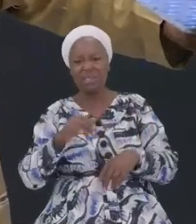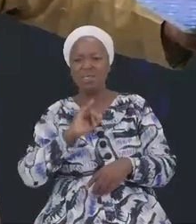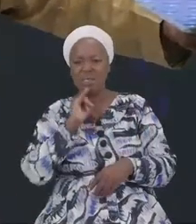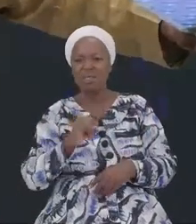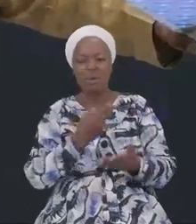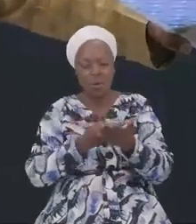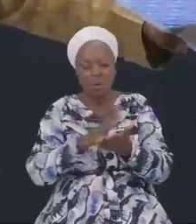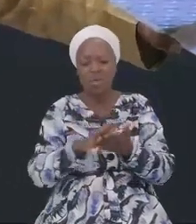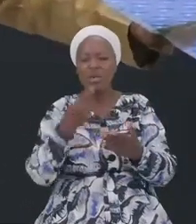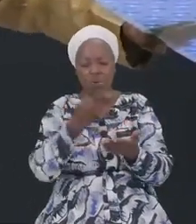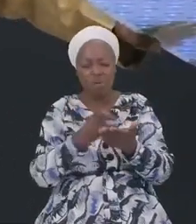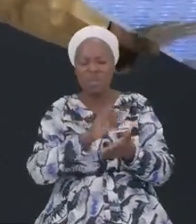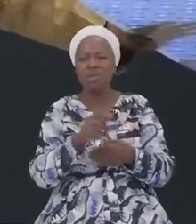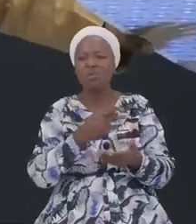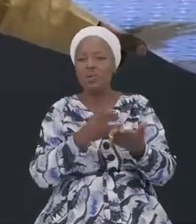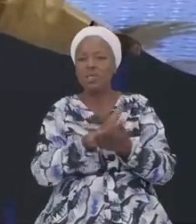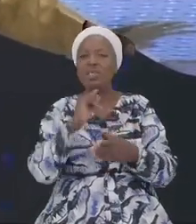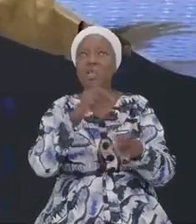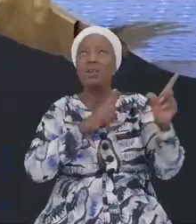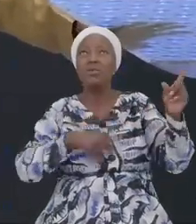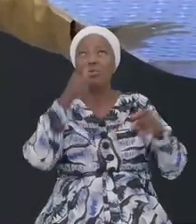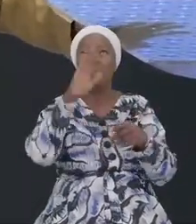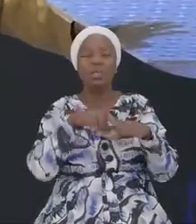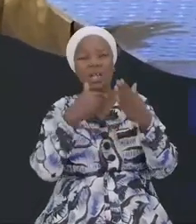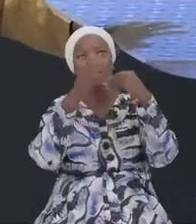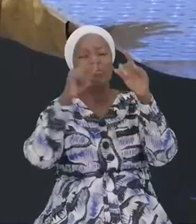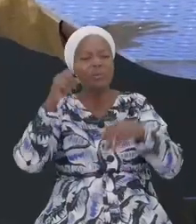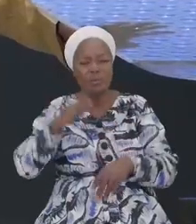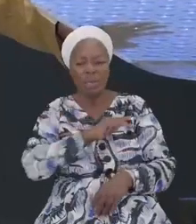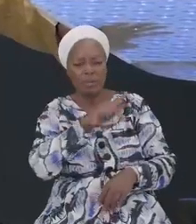est l'Éternel, Dieu des cieux. Nous devons apprécier